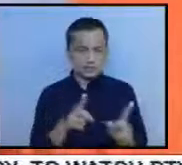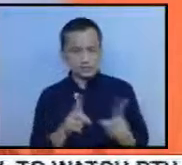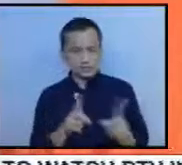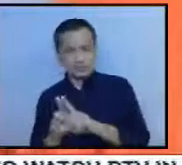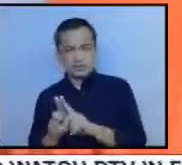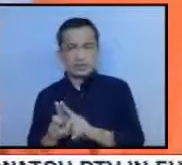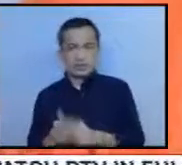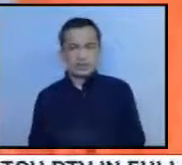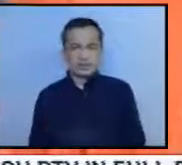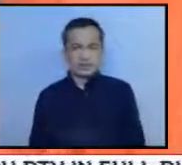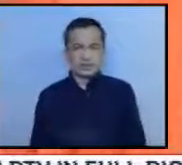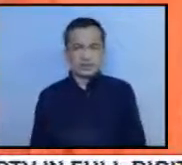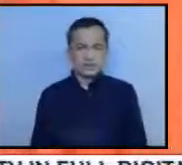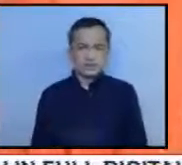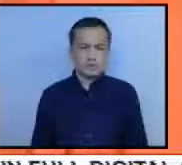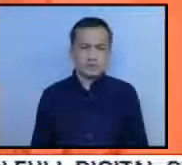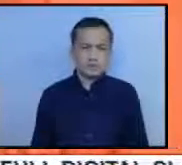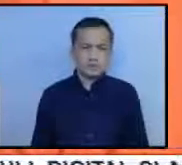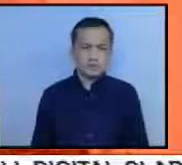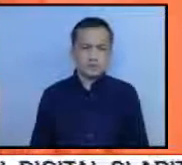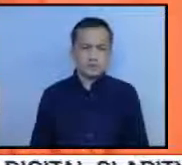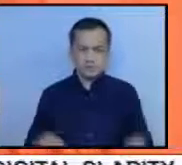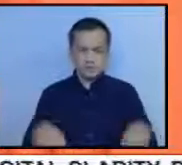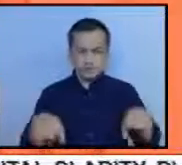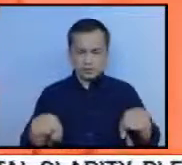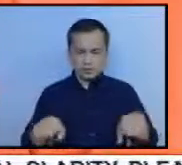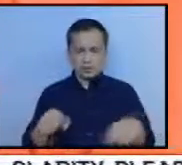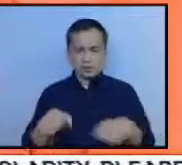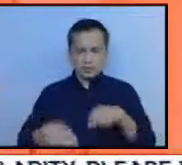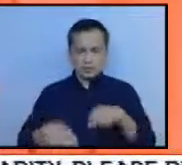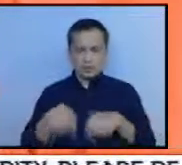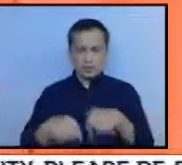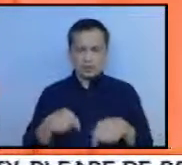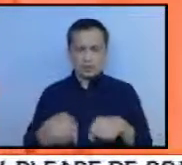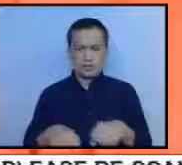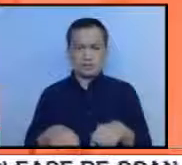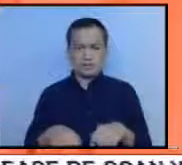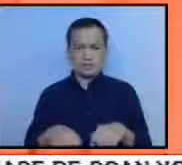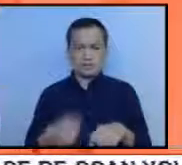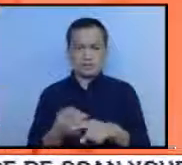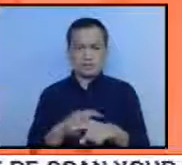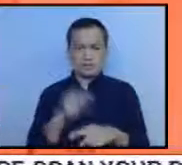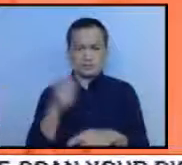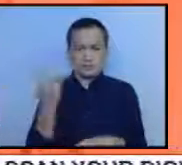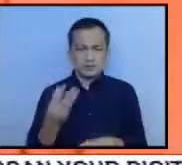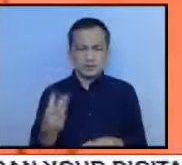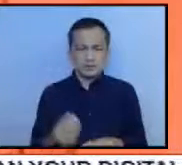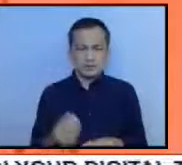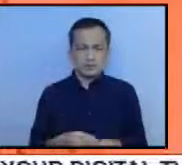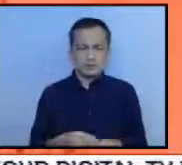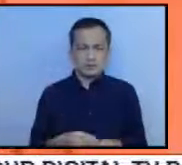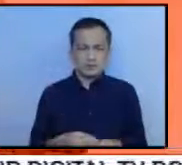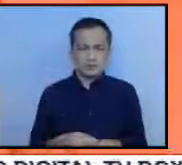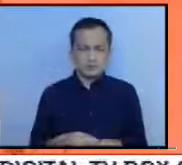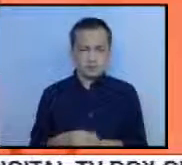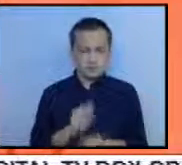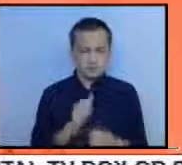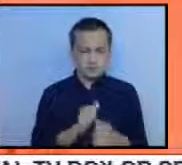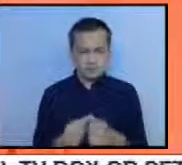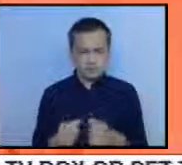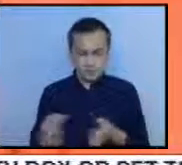lang po namin ng long ride sa bike po. Bike? Opo. Galing po kami Batangas. Tapos yung dinadaanan po na iskinita, ano